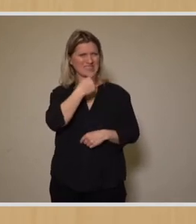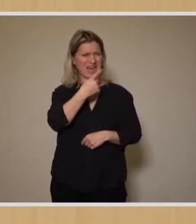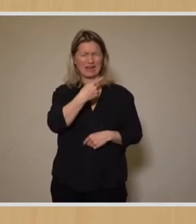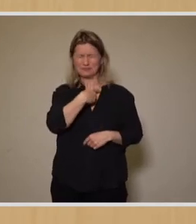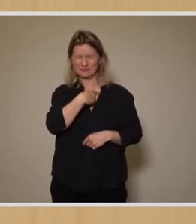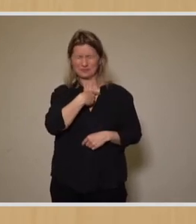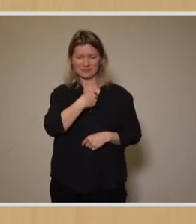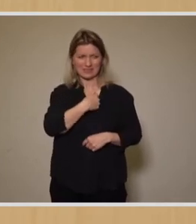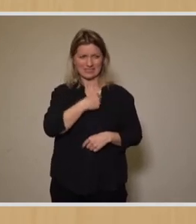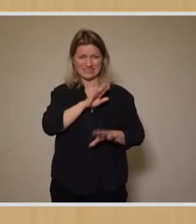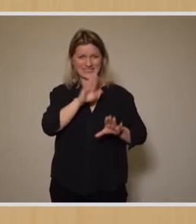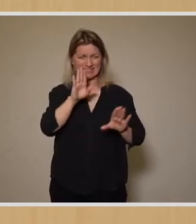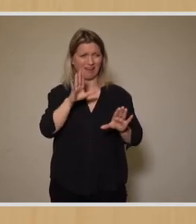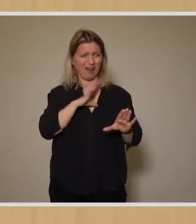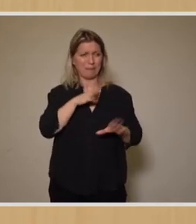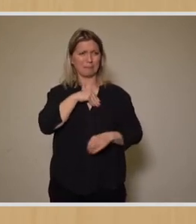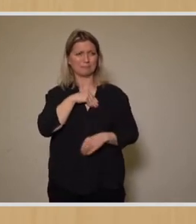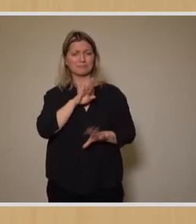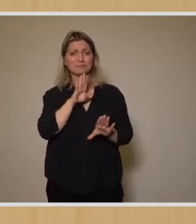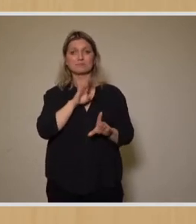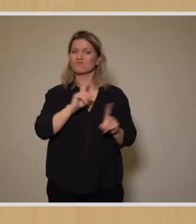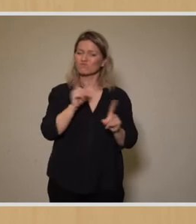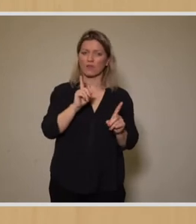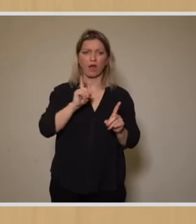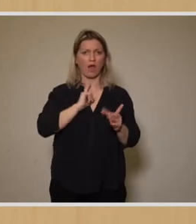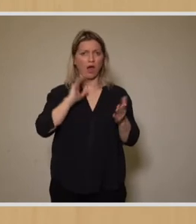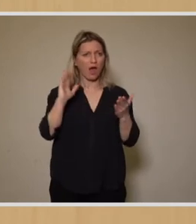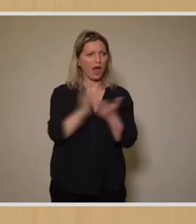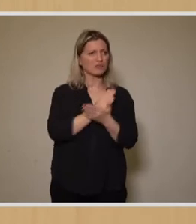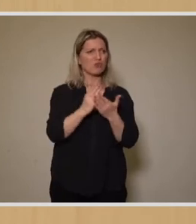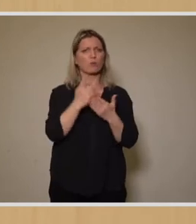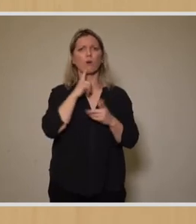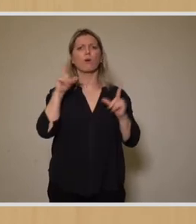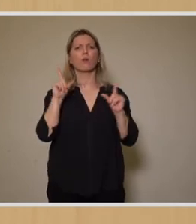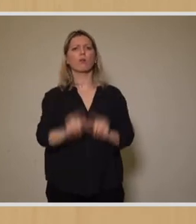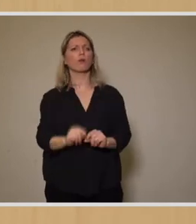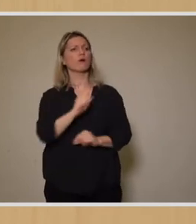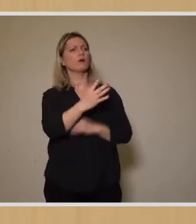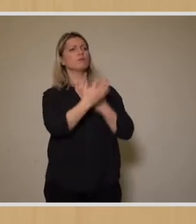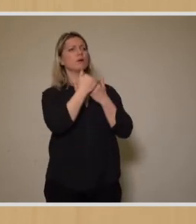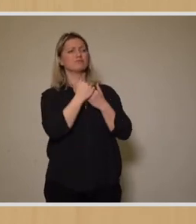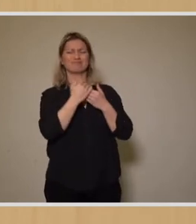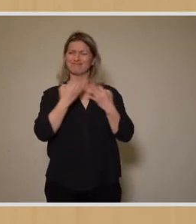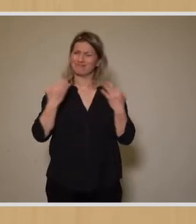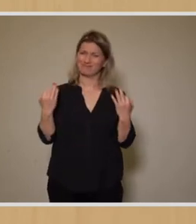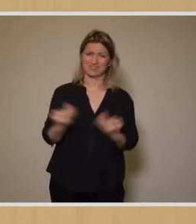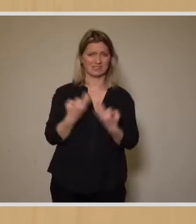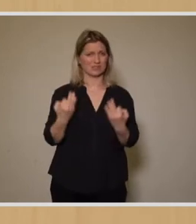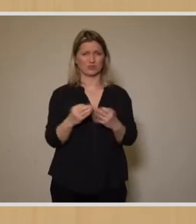es geht dadurch sozusagen ihre eigene Entscheidungsbefugnis dahin und sie werden dann an das gebunden, was